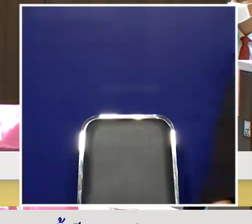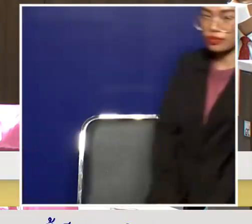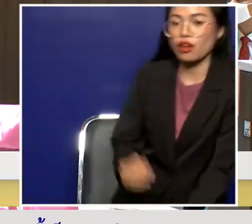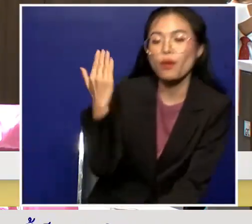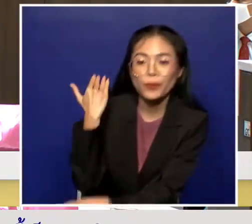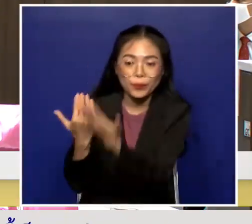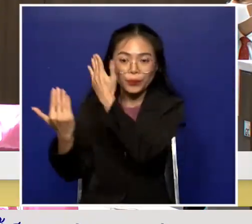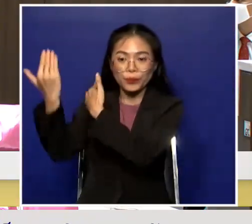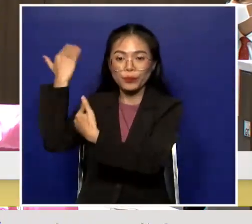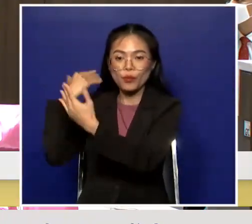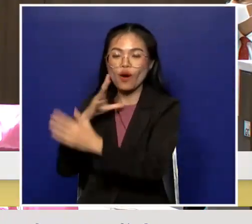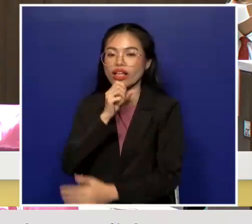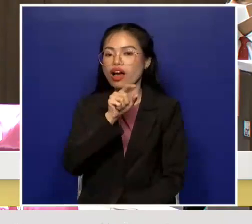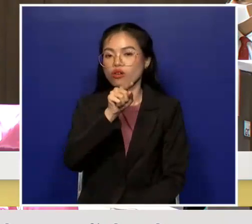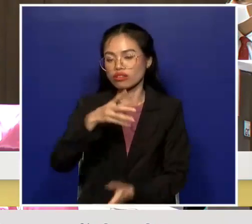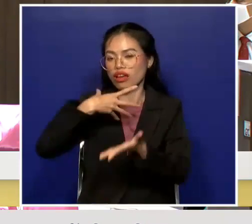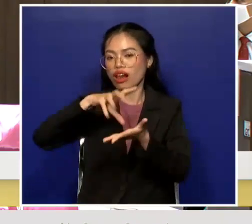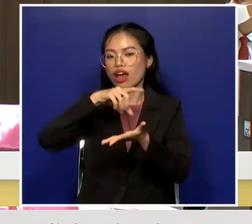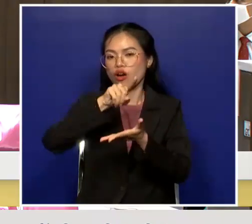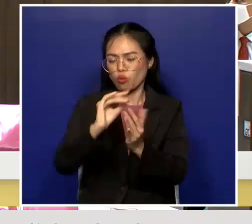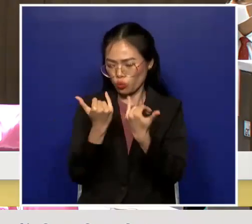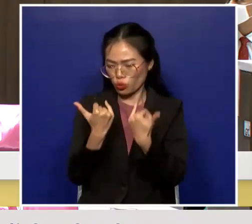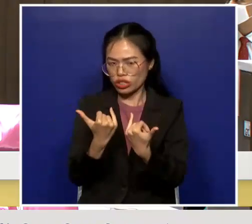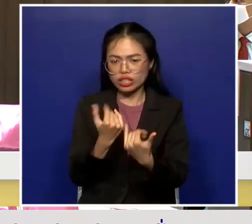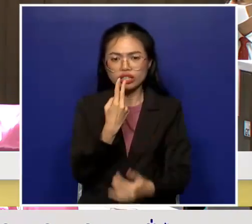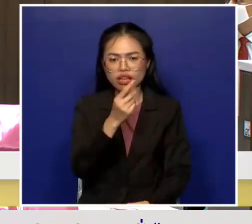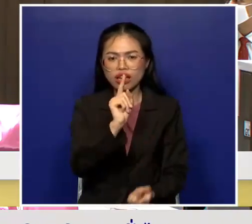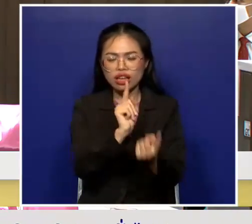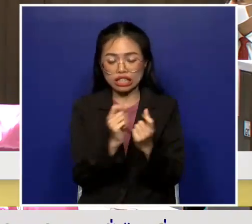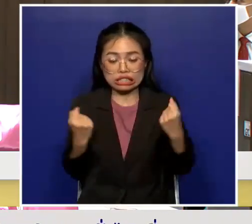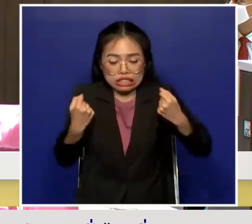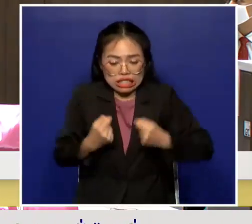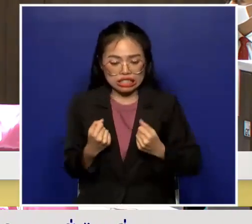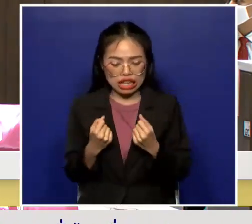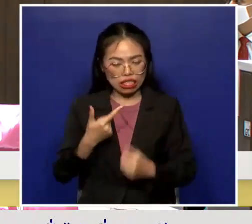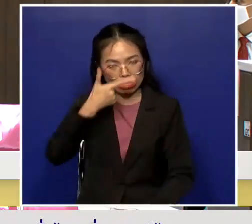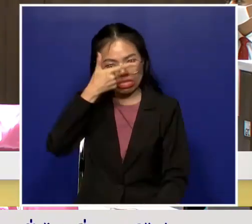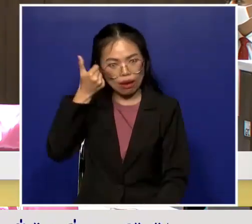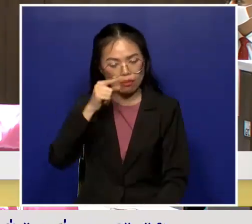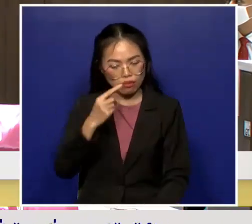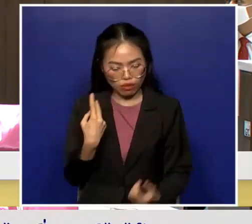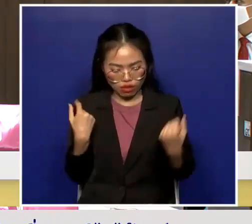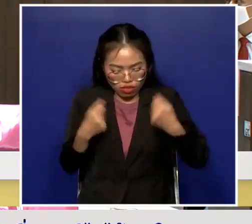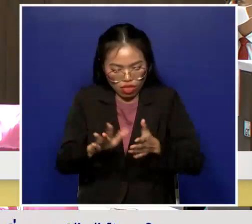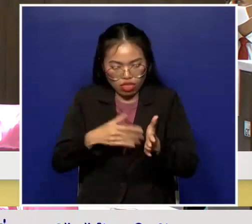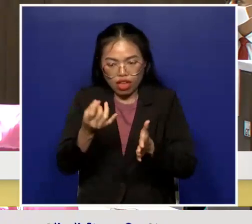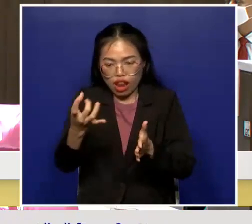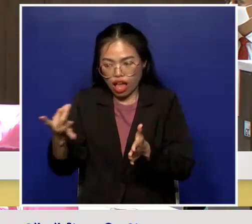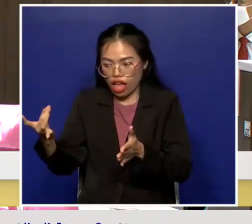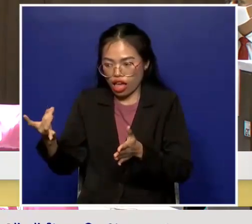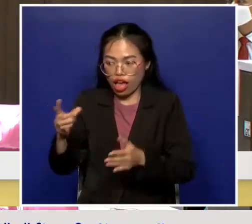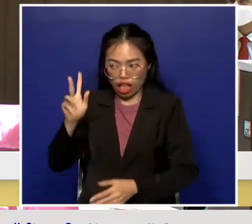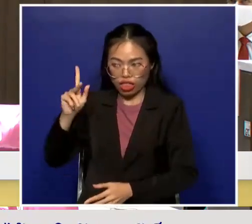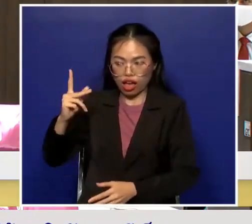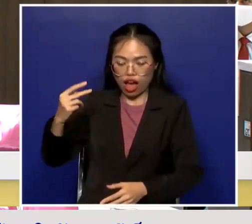ลยนะแล้ววันนี้คุณเห็นไหมครับผมแต่งชุดสีอะไรมาครับพี่น้องดูนะครับสื่อมวลชนซูมเล